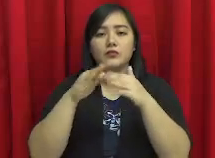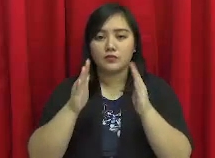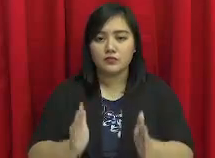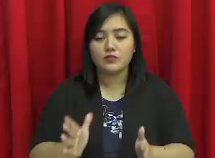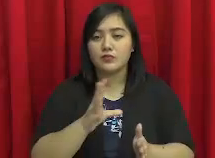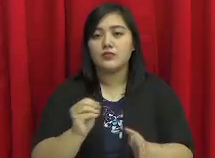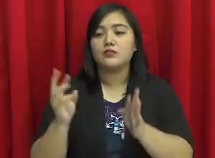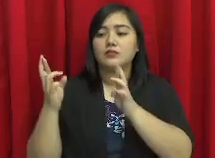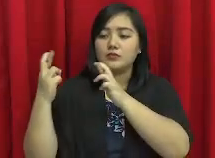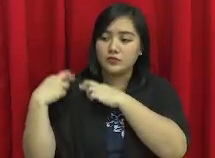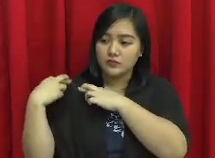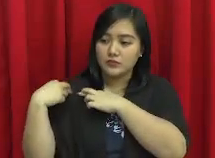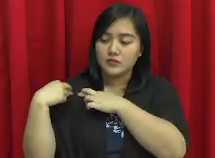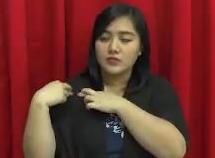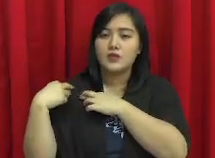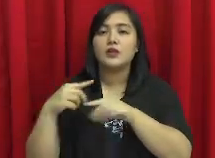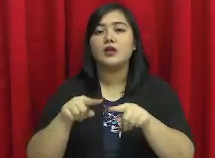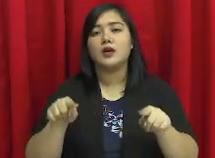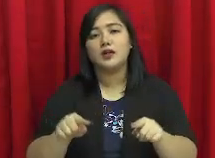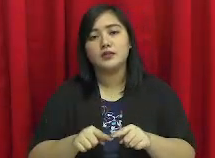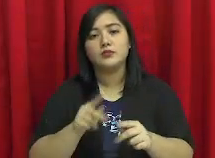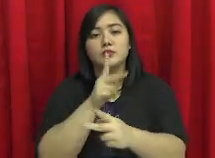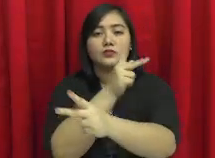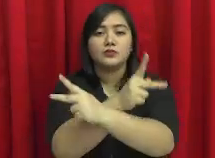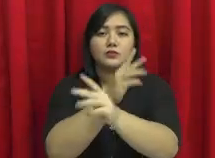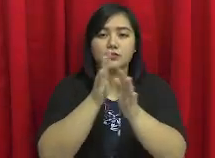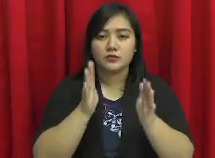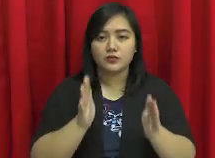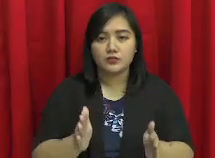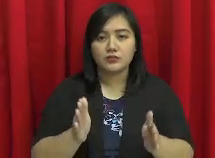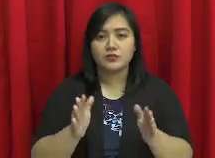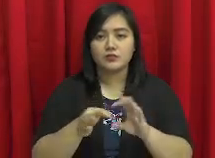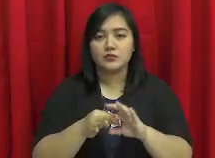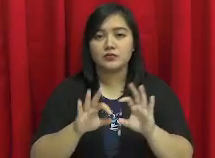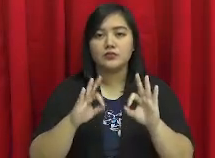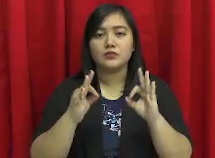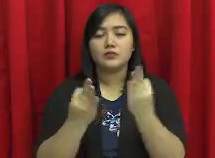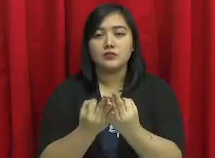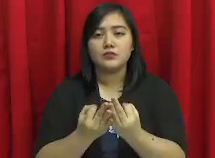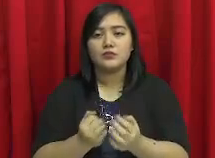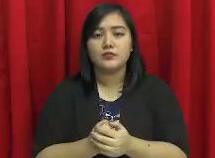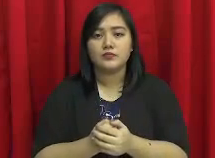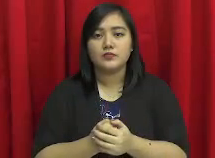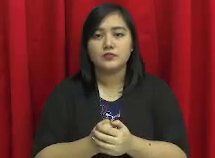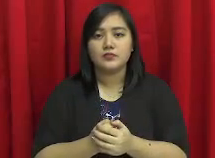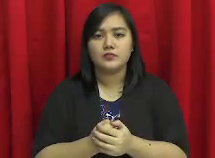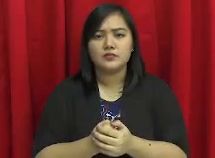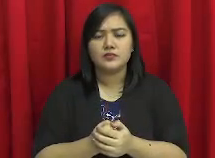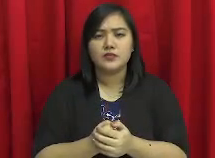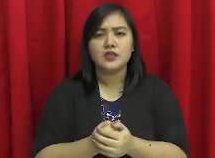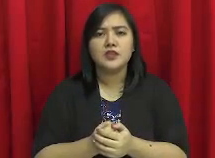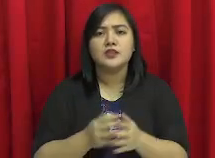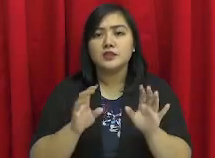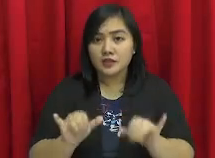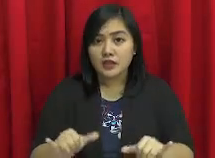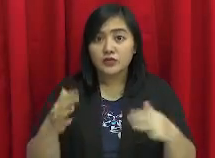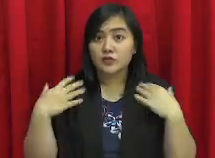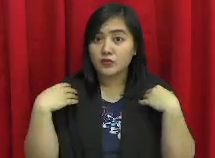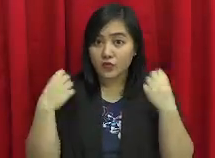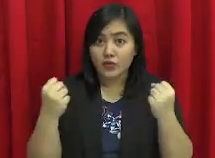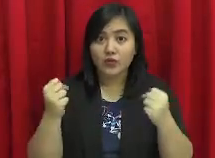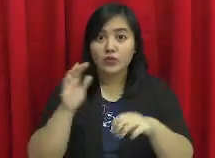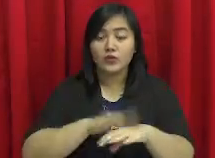protector ng ating pong pamilya. You see, inuulit ko, tayuan po natin yung responsibility na yan